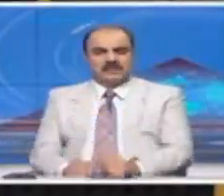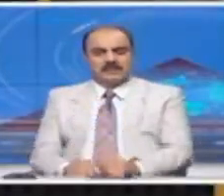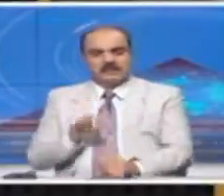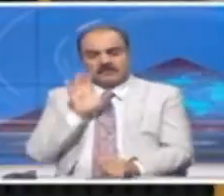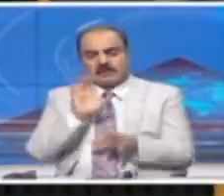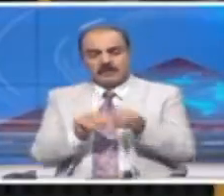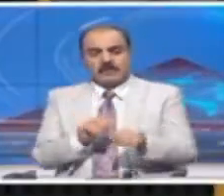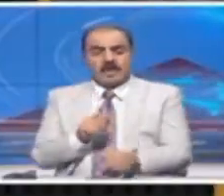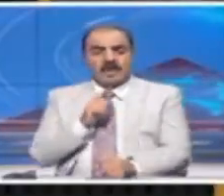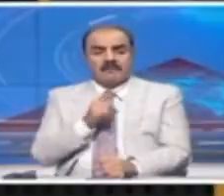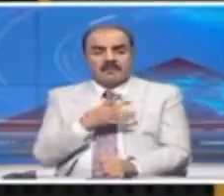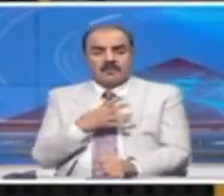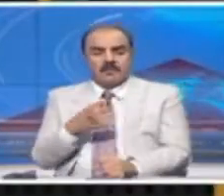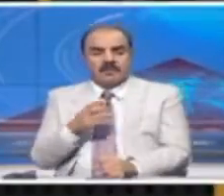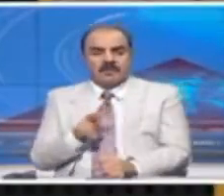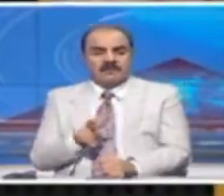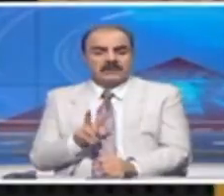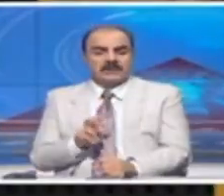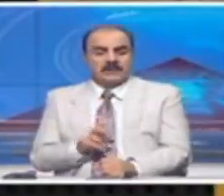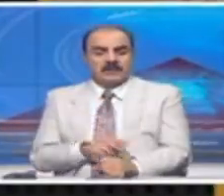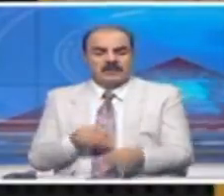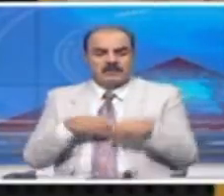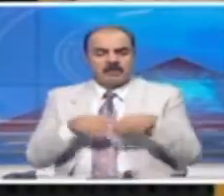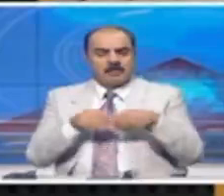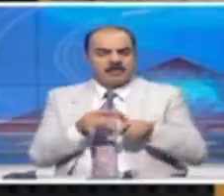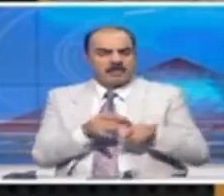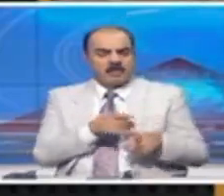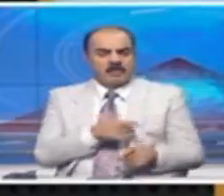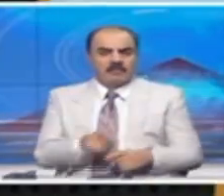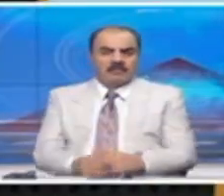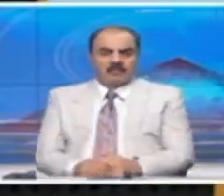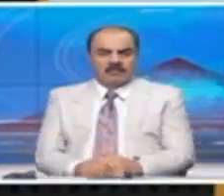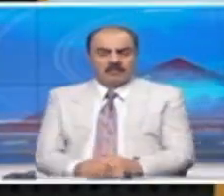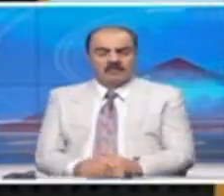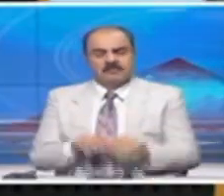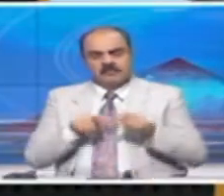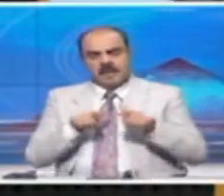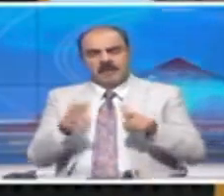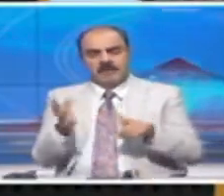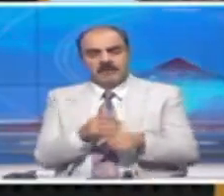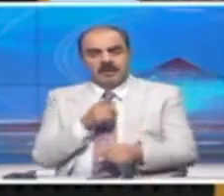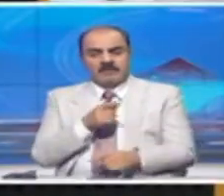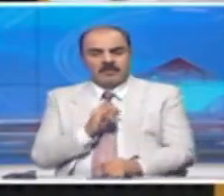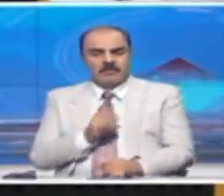ضبط 1470 قضية إتجار في المواد المخدرة، ضبط خلالها